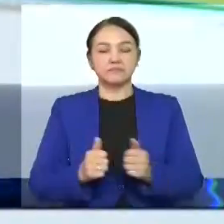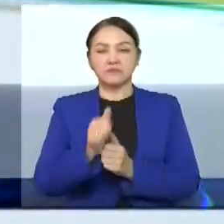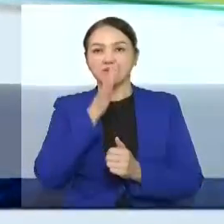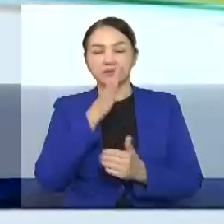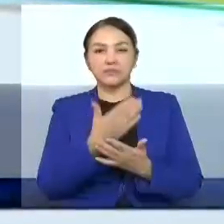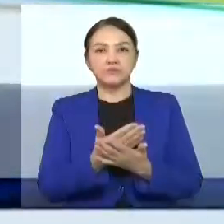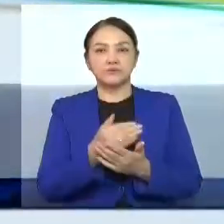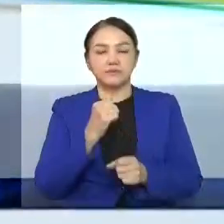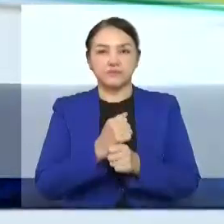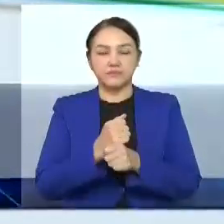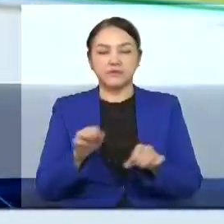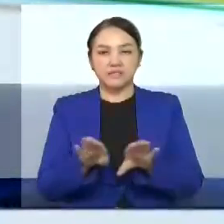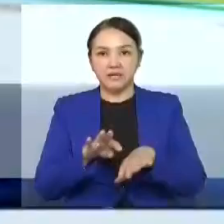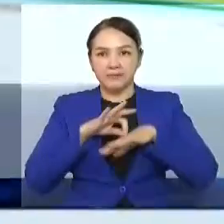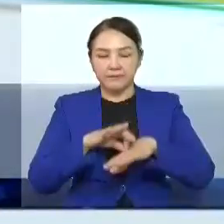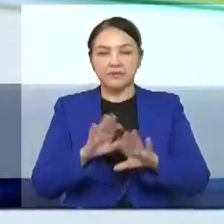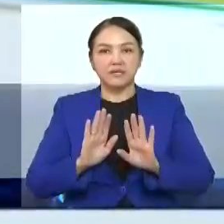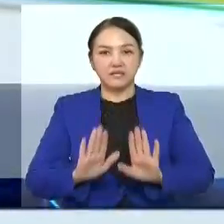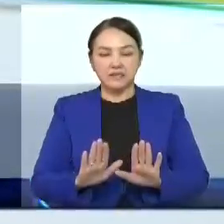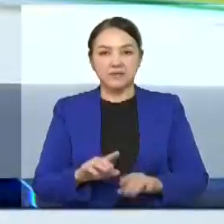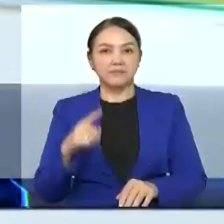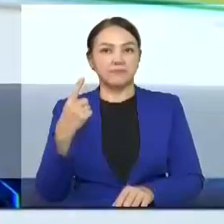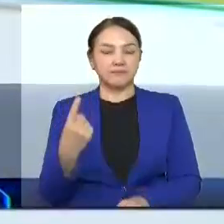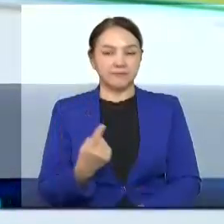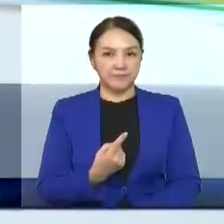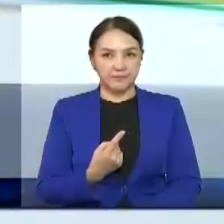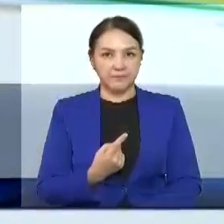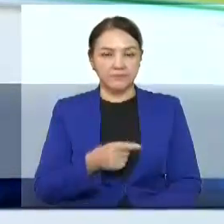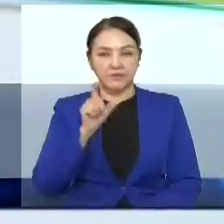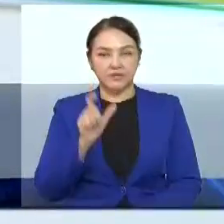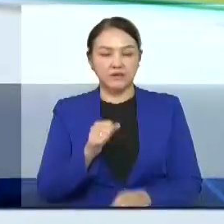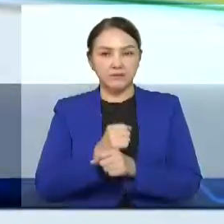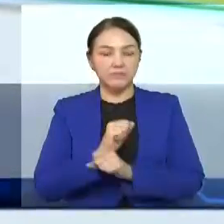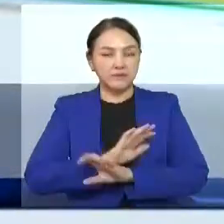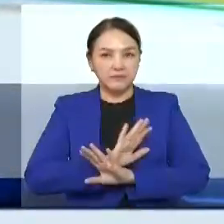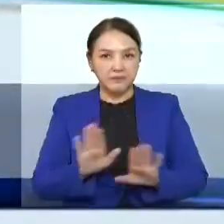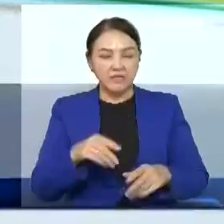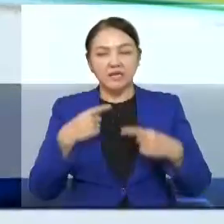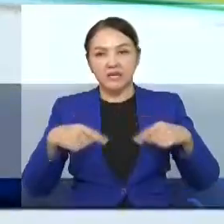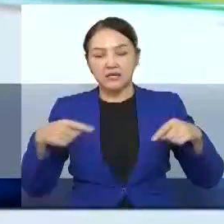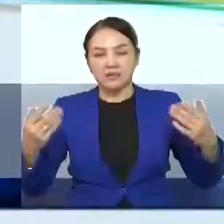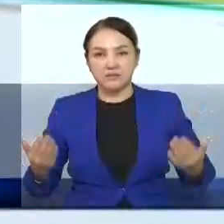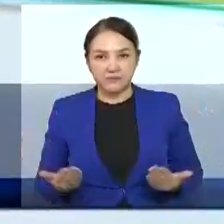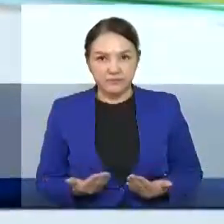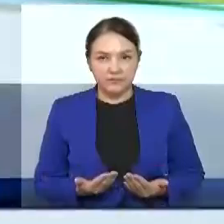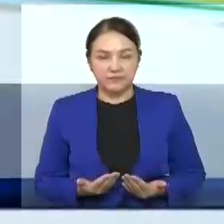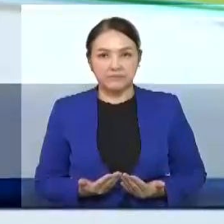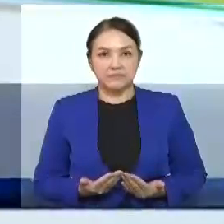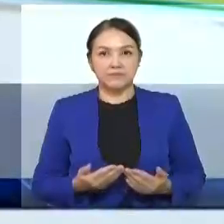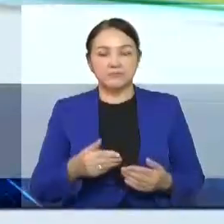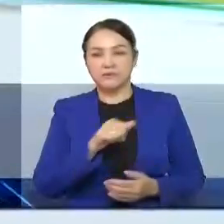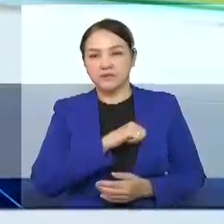жылдың соңына дейін жасалатын болады. Бұл тек қана бір адамның жұмысы емес, әр тұрғынның